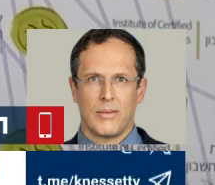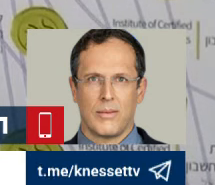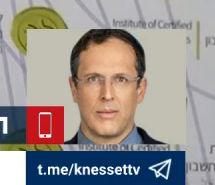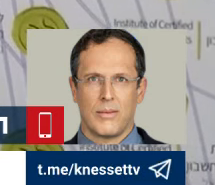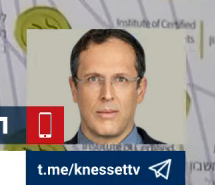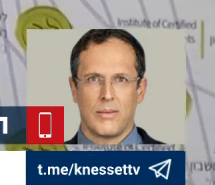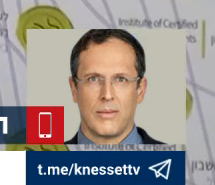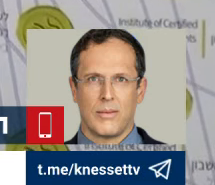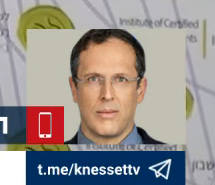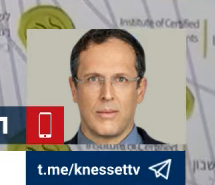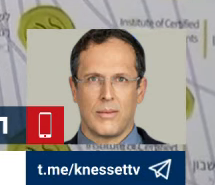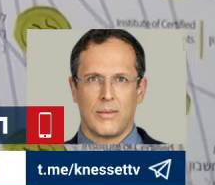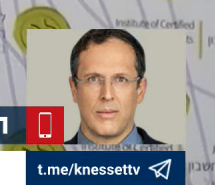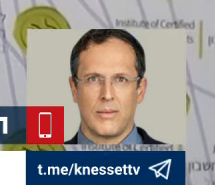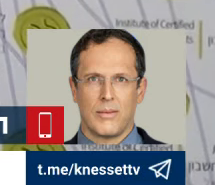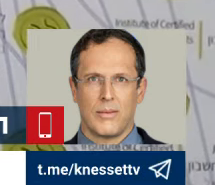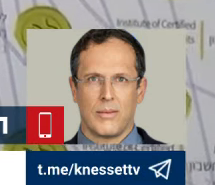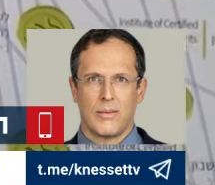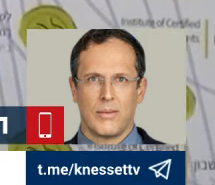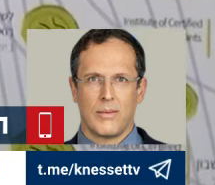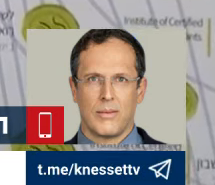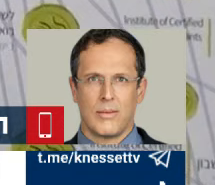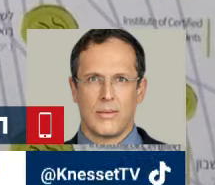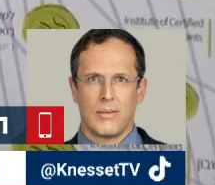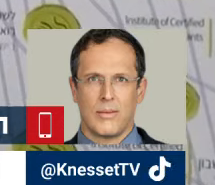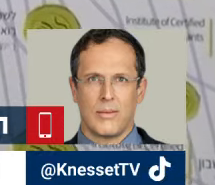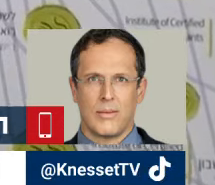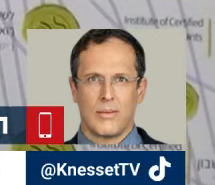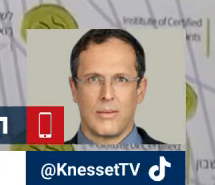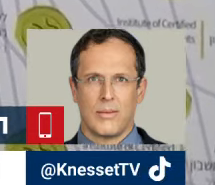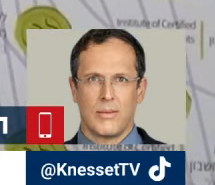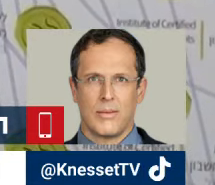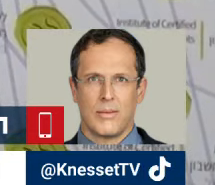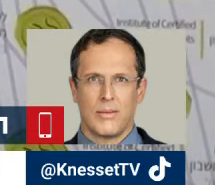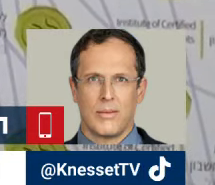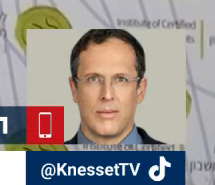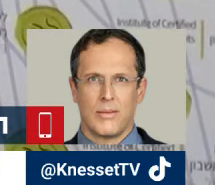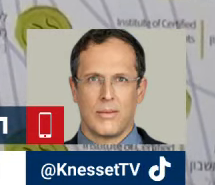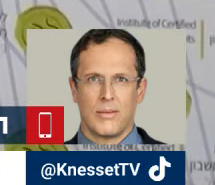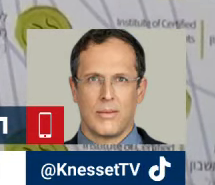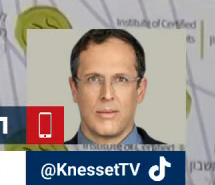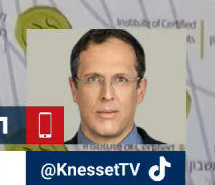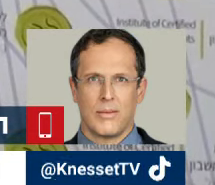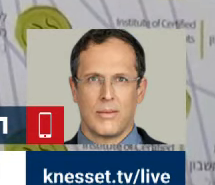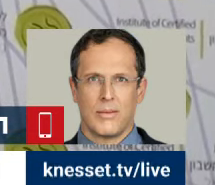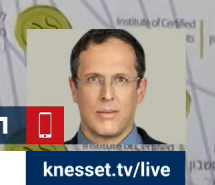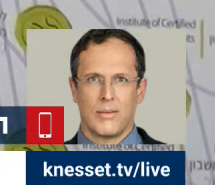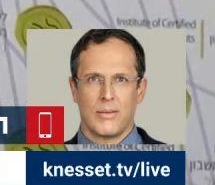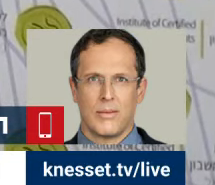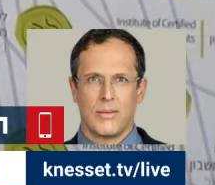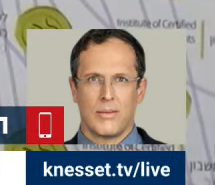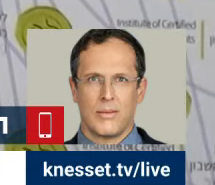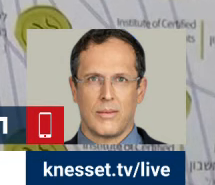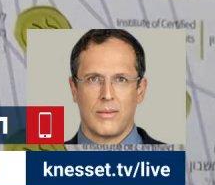אז לא היינו יודעים על כל ההתבדחויות והאמירות הלא ראויות של השרים. ואם הממשלה הזו לא הייתה